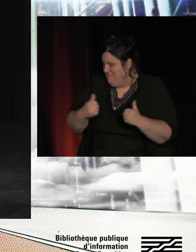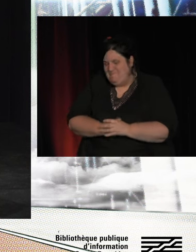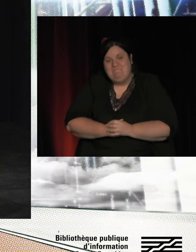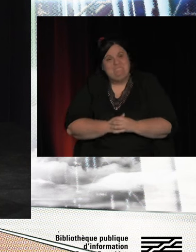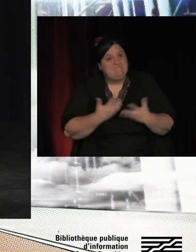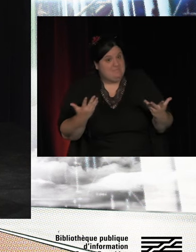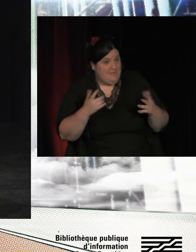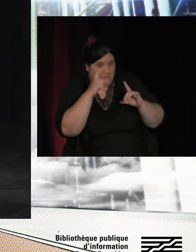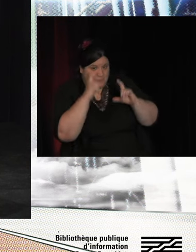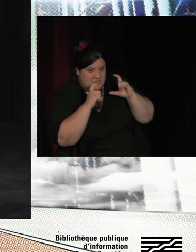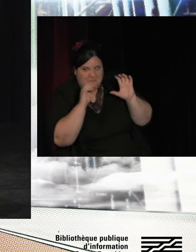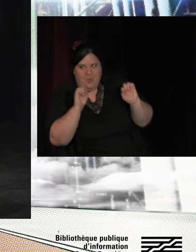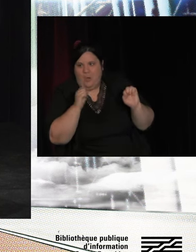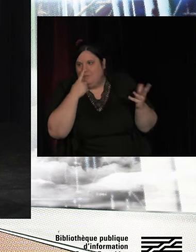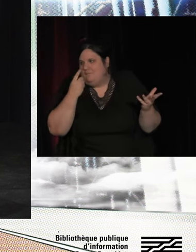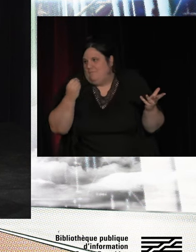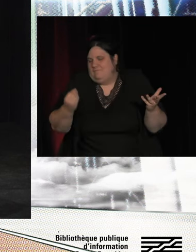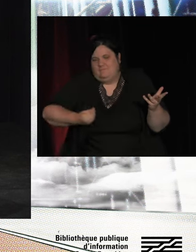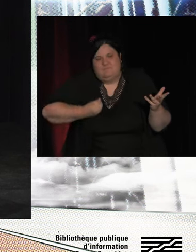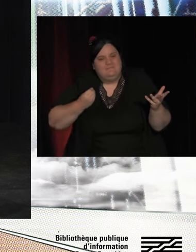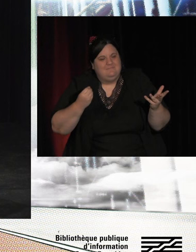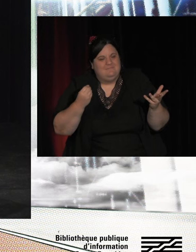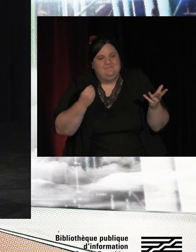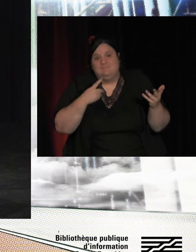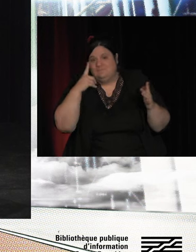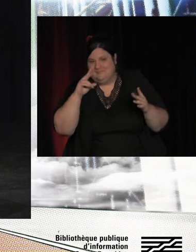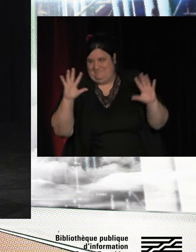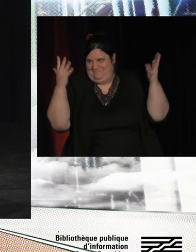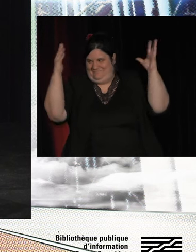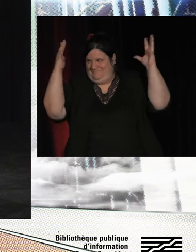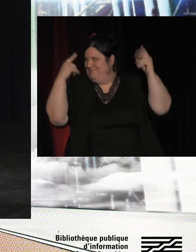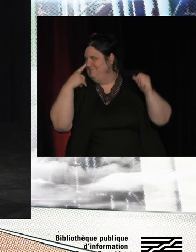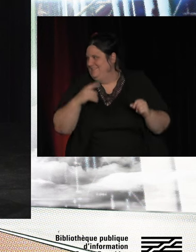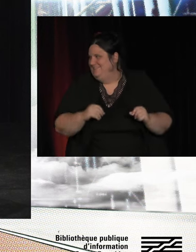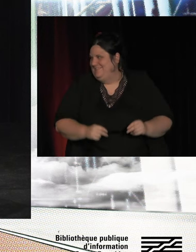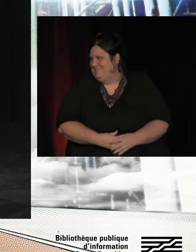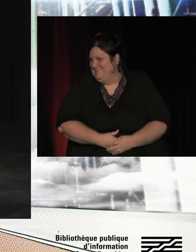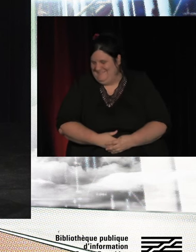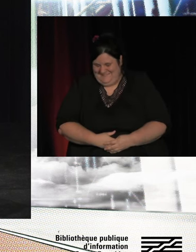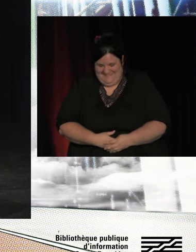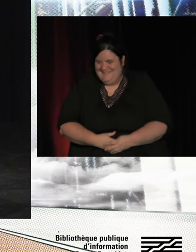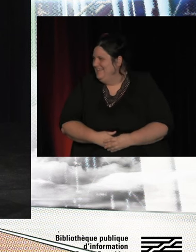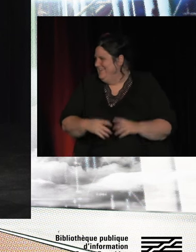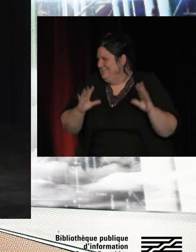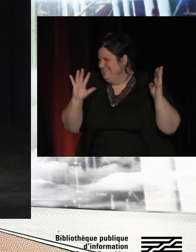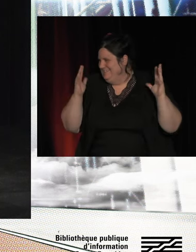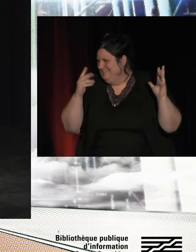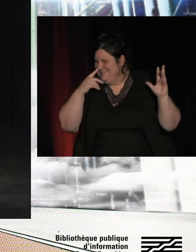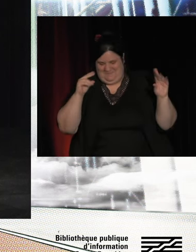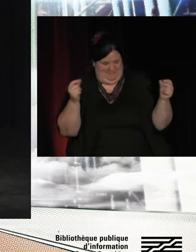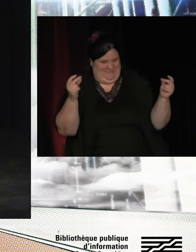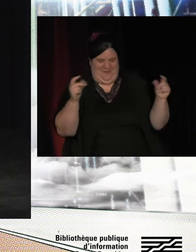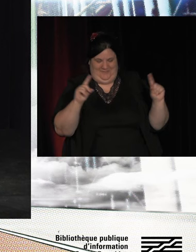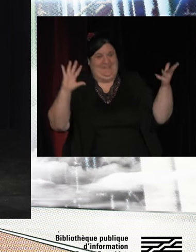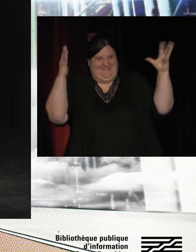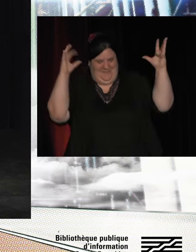Quand on est sur Twitch, on peut utiliser quelque chose. En plus, on peut faire comme ça. Oui, comme ça, pardon, oui, c'est vrai, c'est pas les claquements de